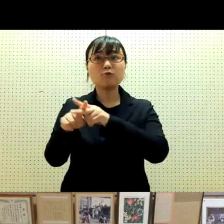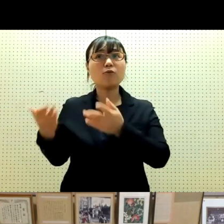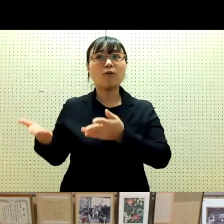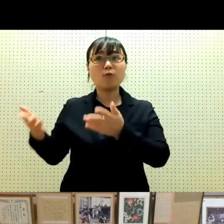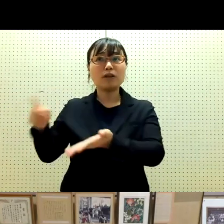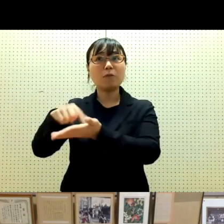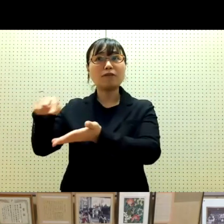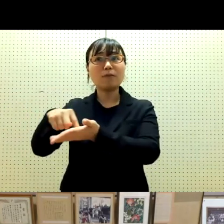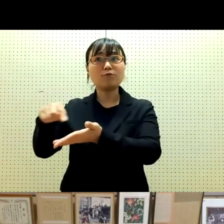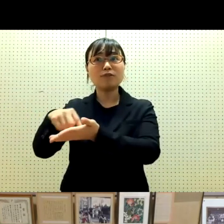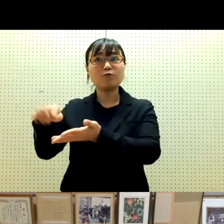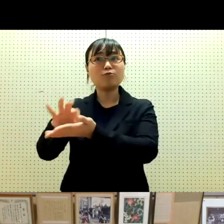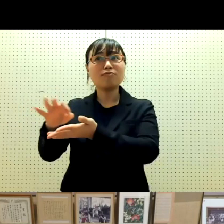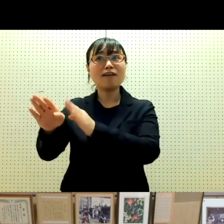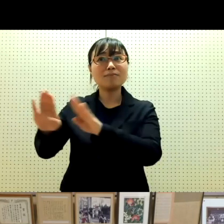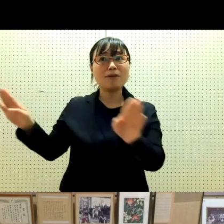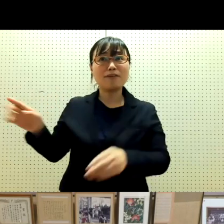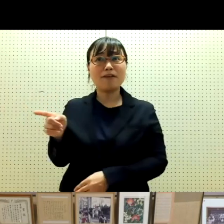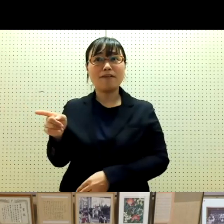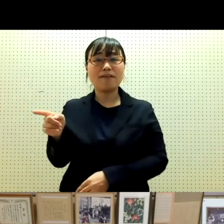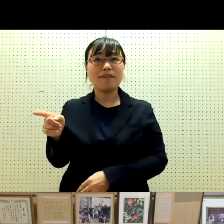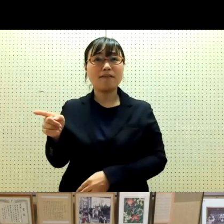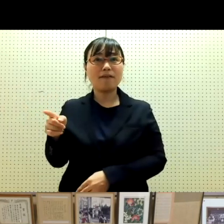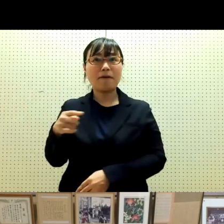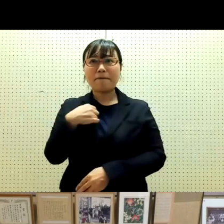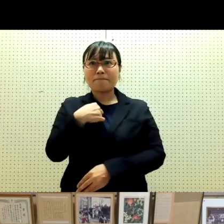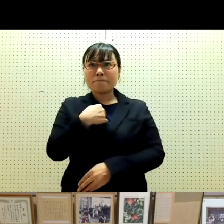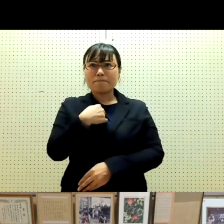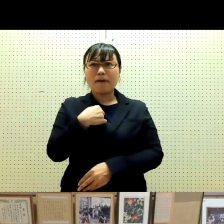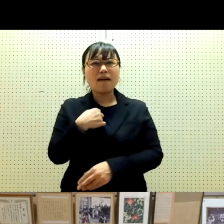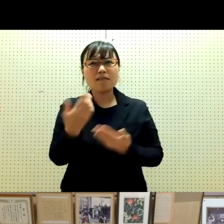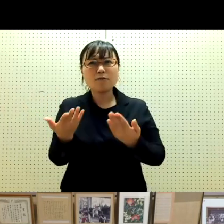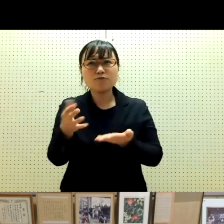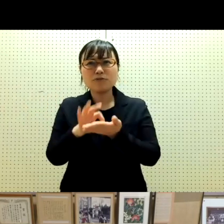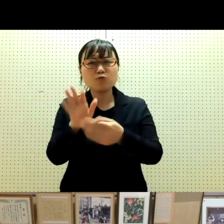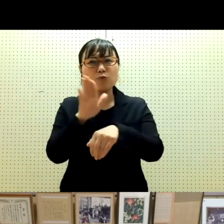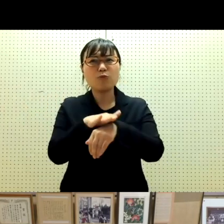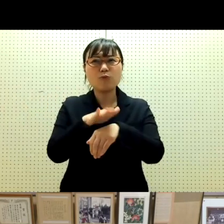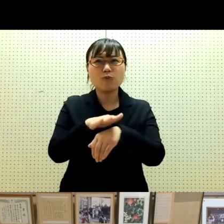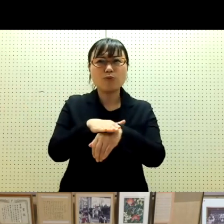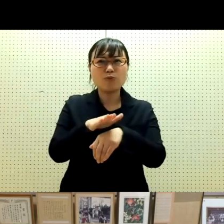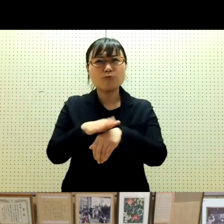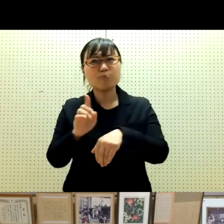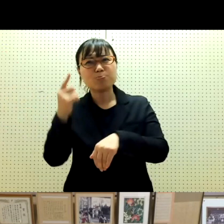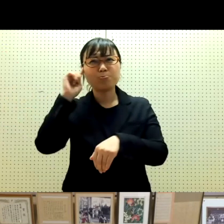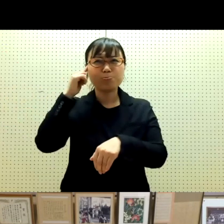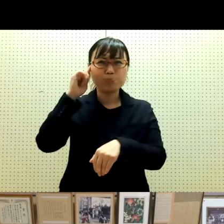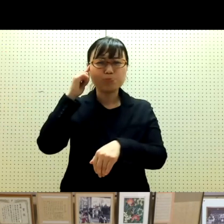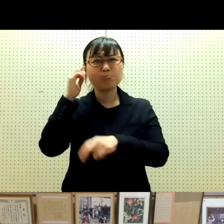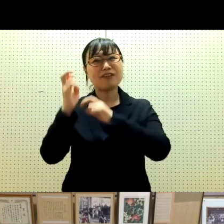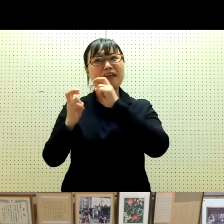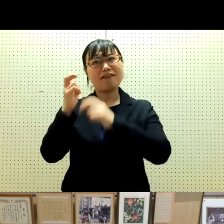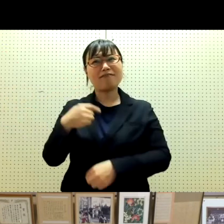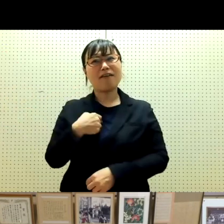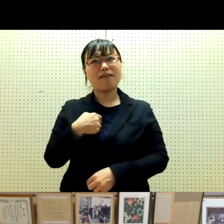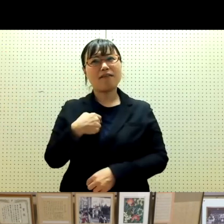動が始まっていましたので、どのように学習に利用したらいいかっていうのは初め分かりませんでした。低学年は